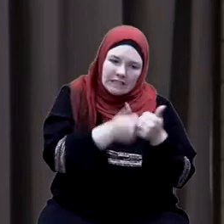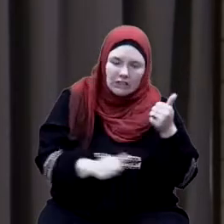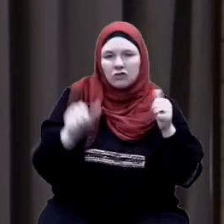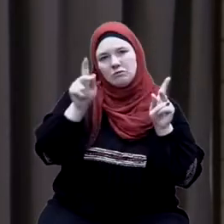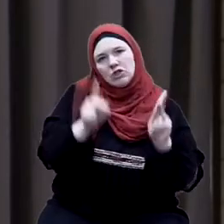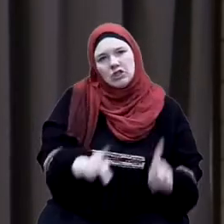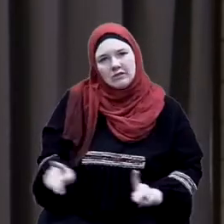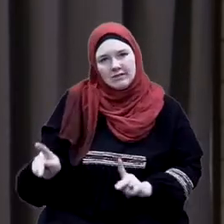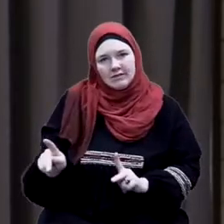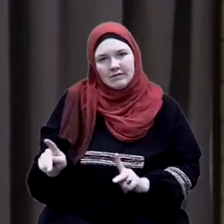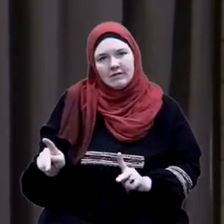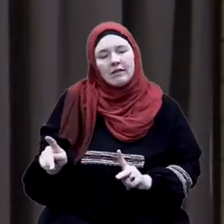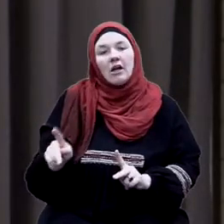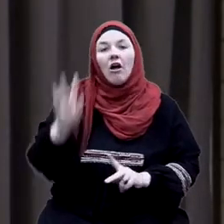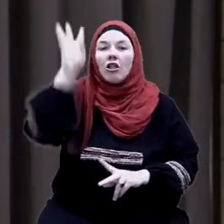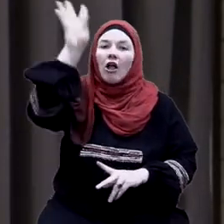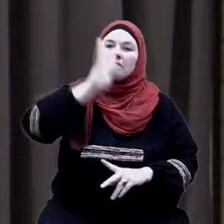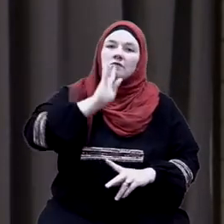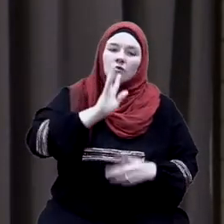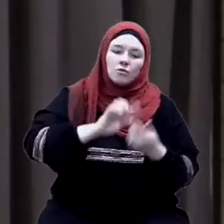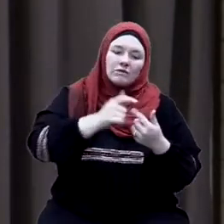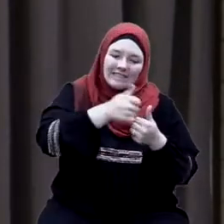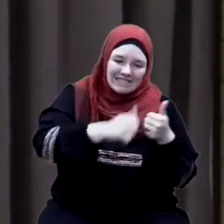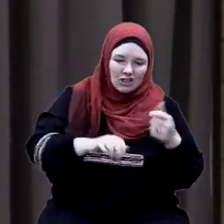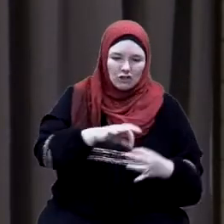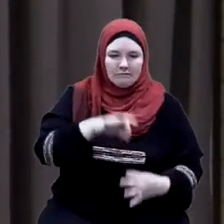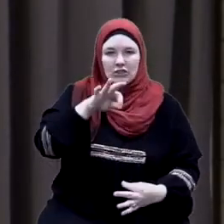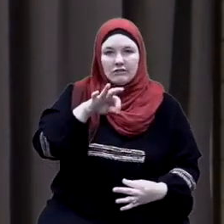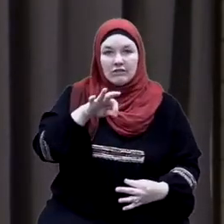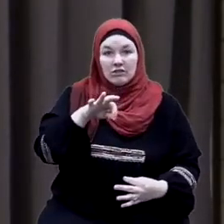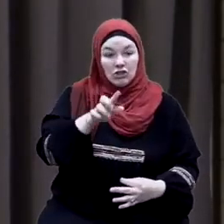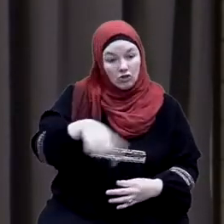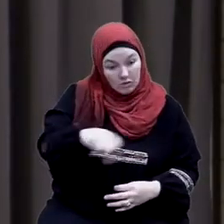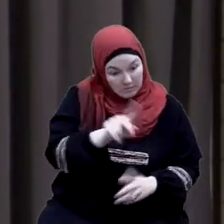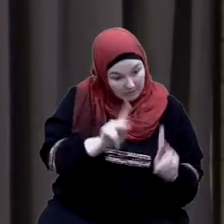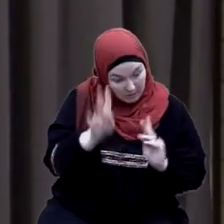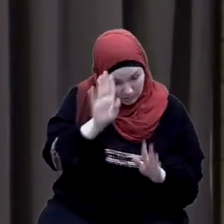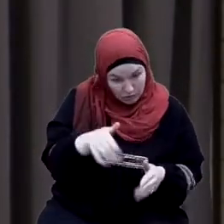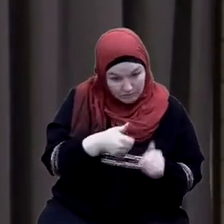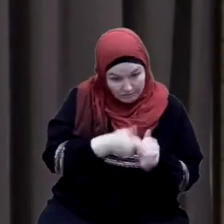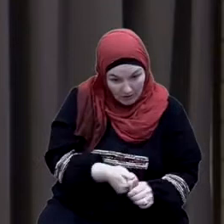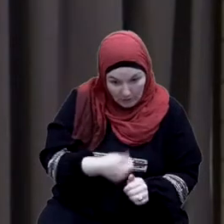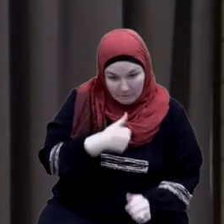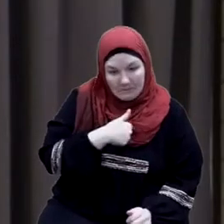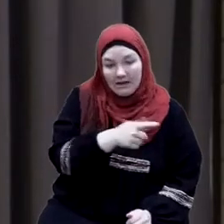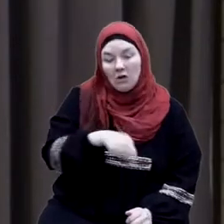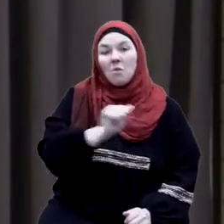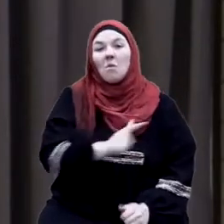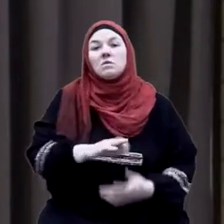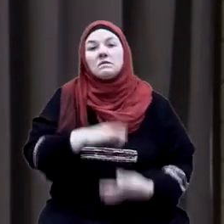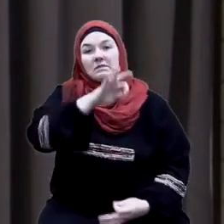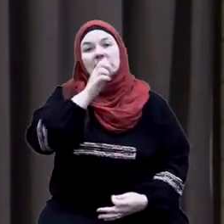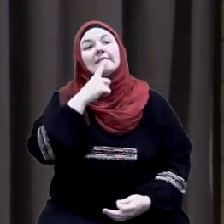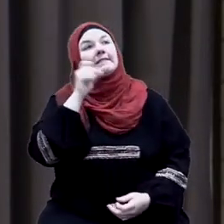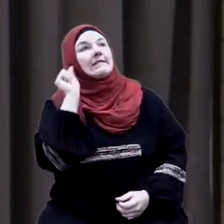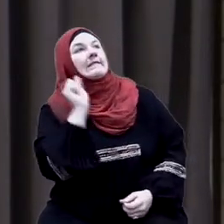ذُرِّيَّتَهُمْ وَأَشْهَدَهُمْ عَلَىٰ أَنفُسِهِمْ أَلَسْتُ بِرَبِّكُمْ قَالُوا